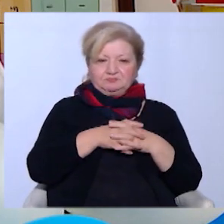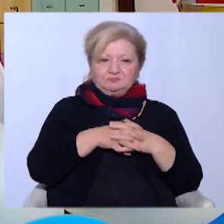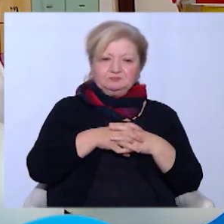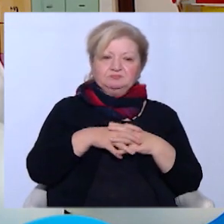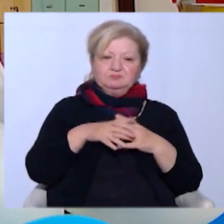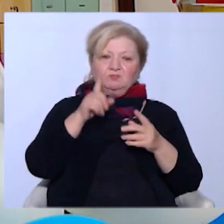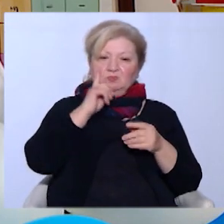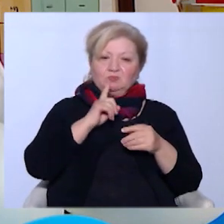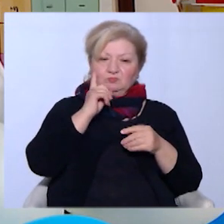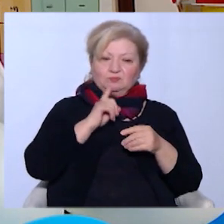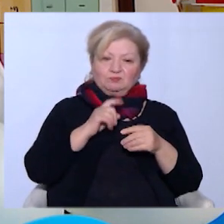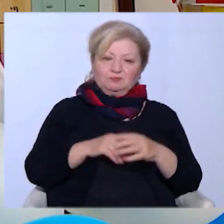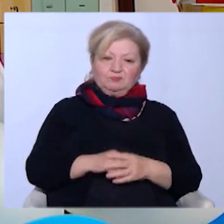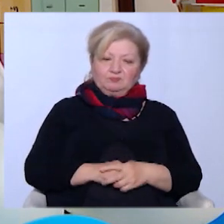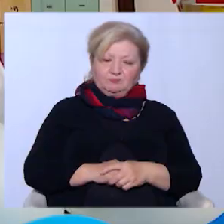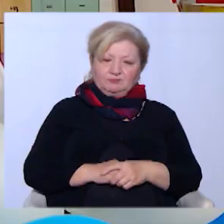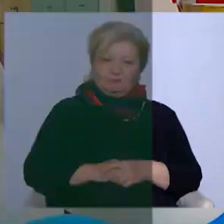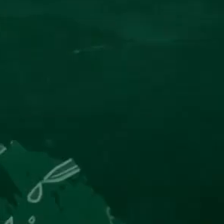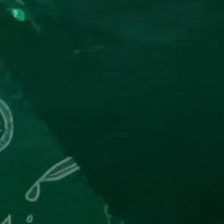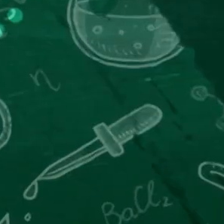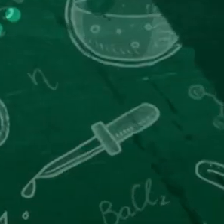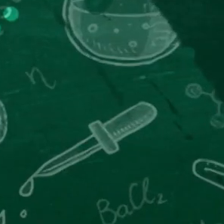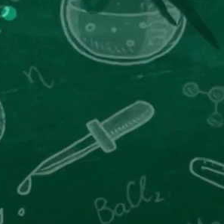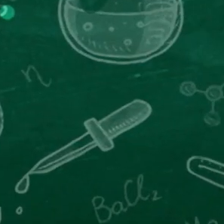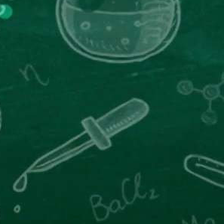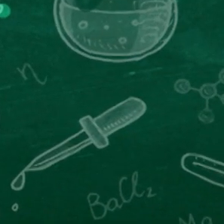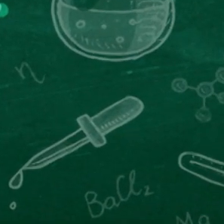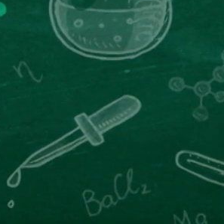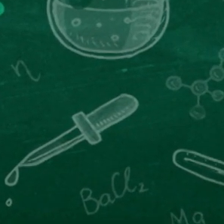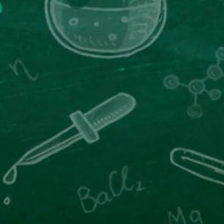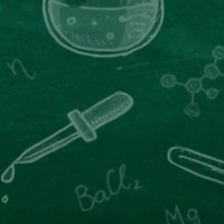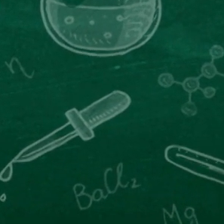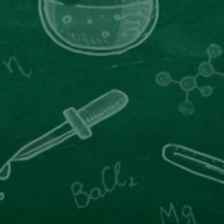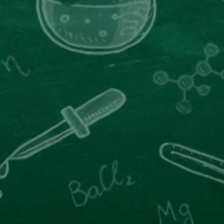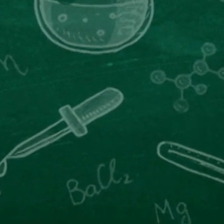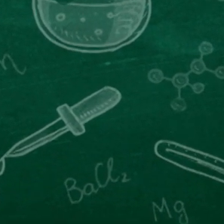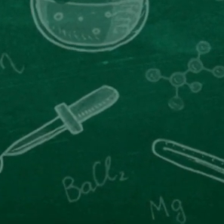და ვისაუბროთ ვალენტობაზე. დროებით.